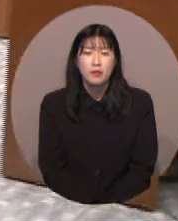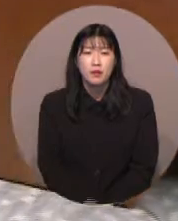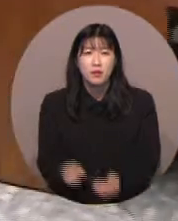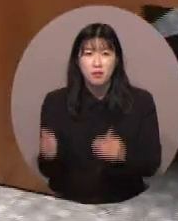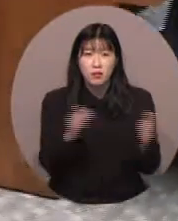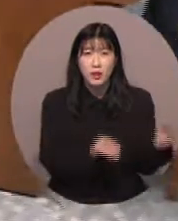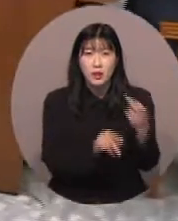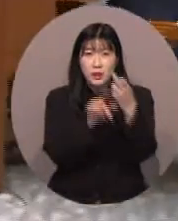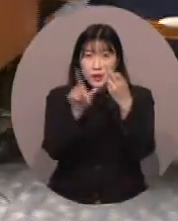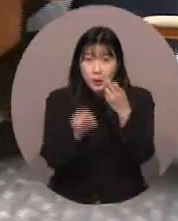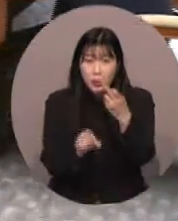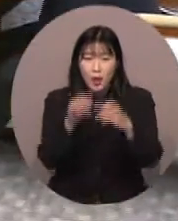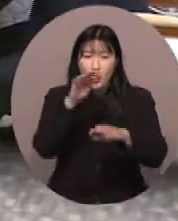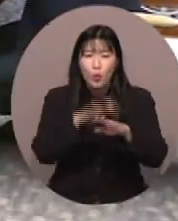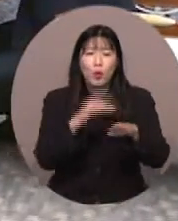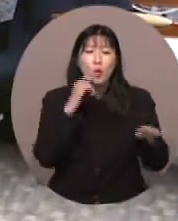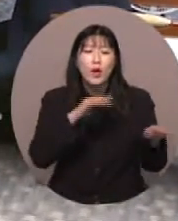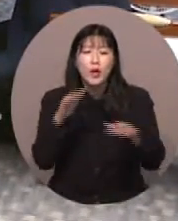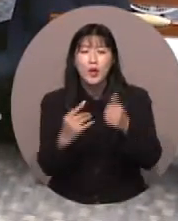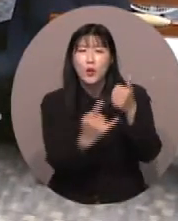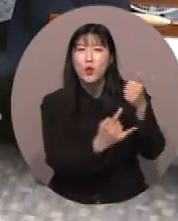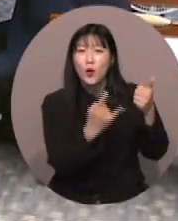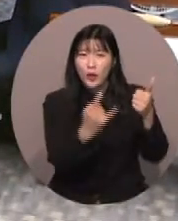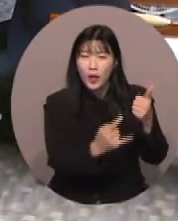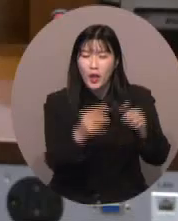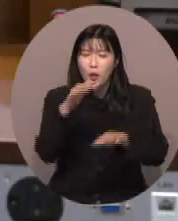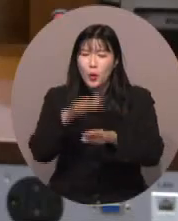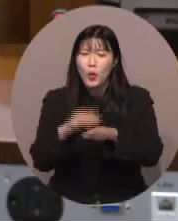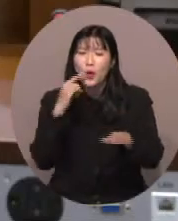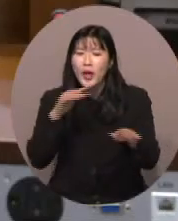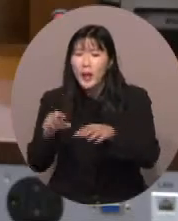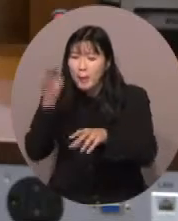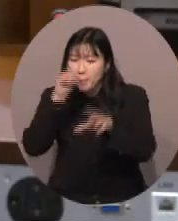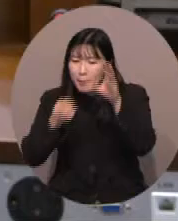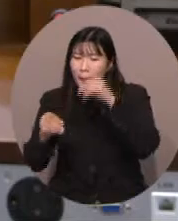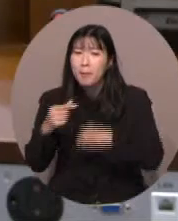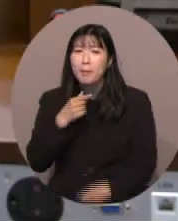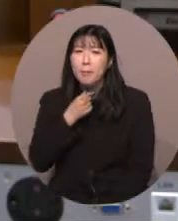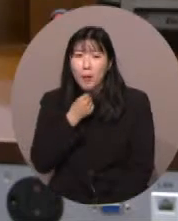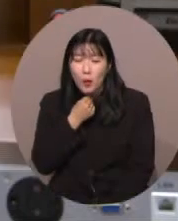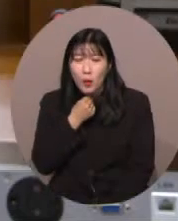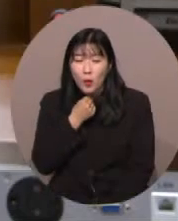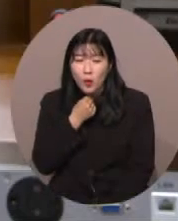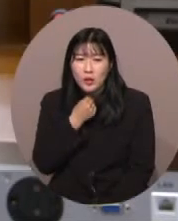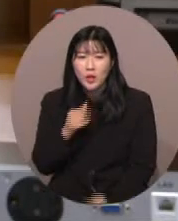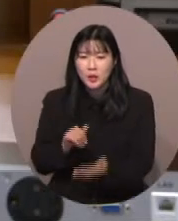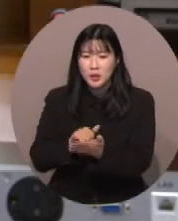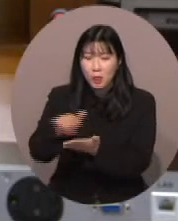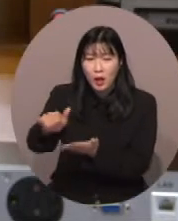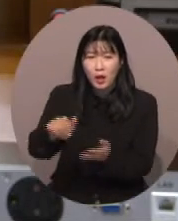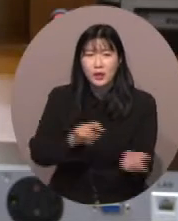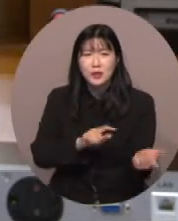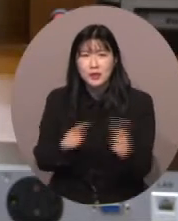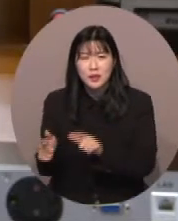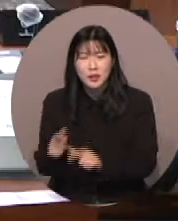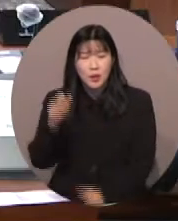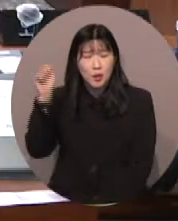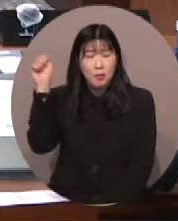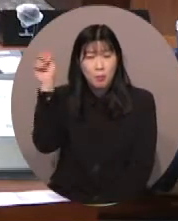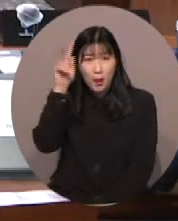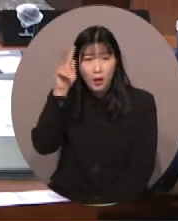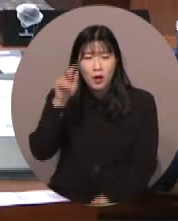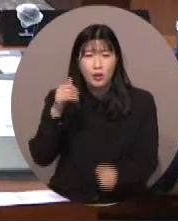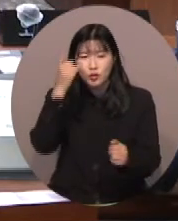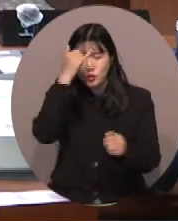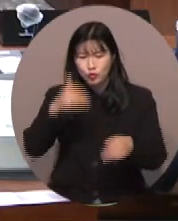12월에는 농수산해양위원회 위원들이 농업, 해양 분야 선진 정책을 벤치마킹하기 위해 출국하는 등 코로나19로